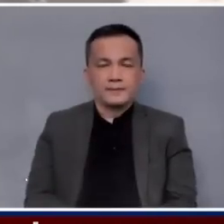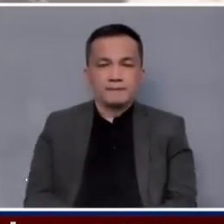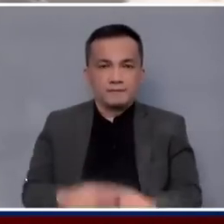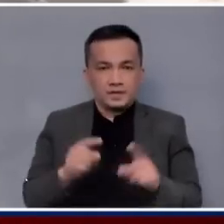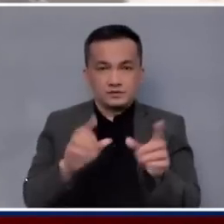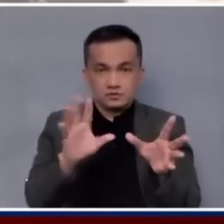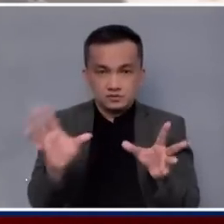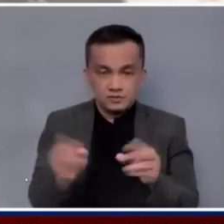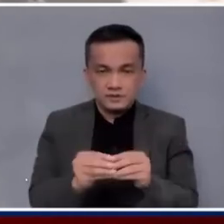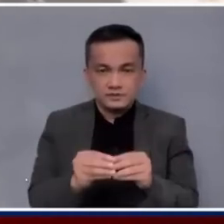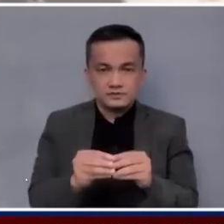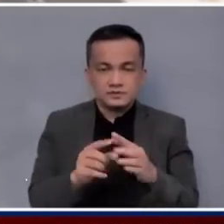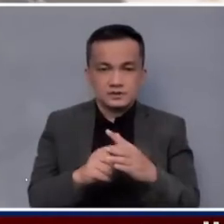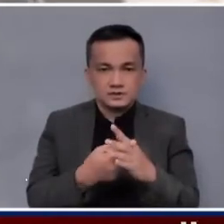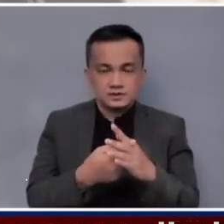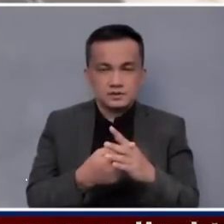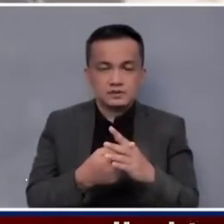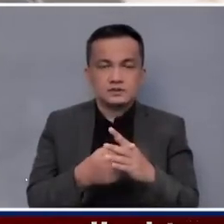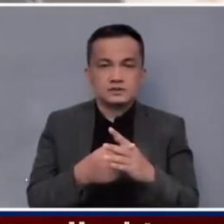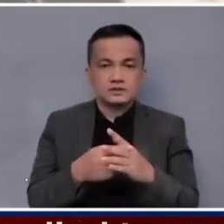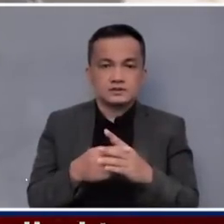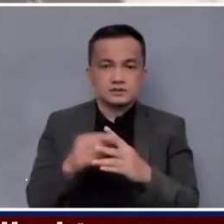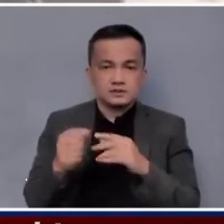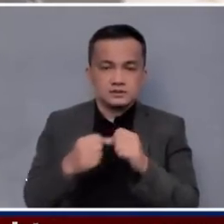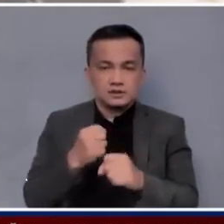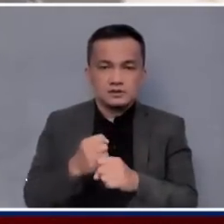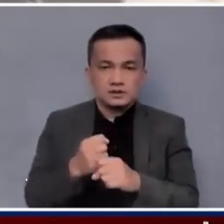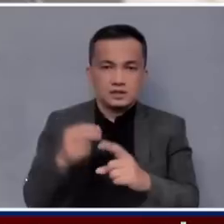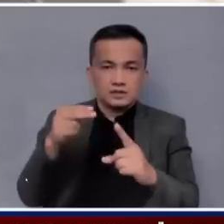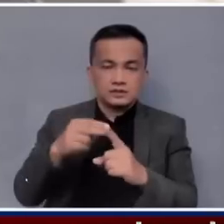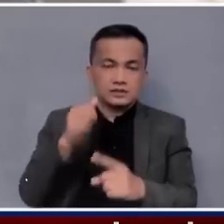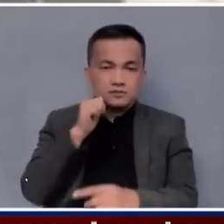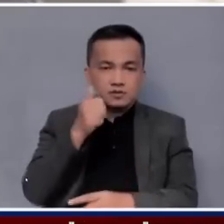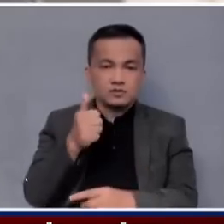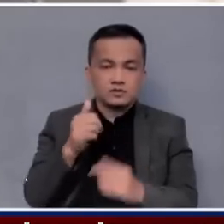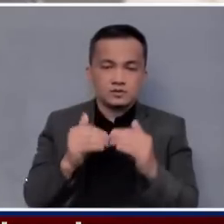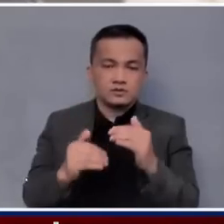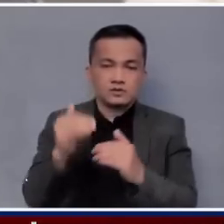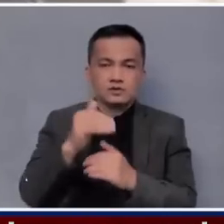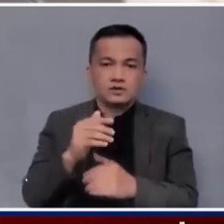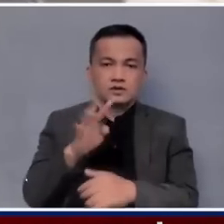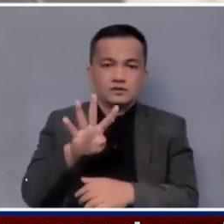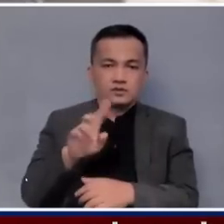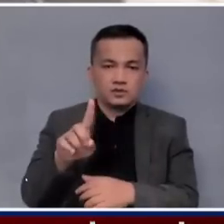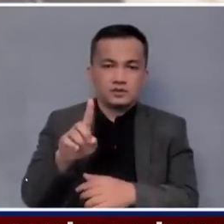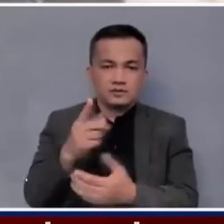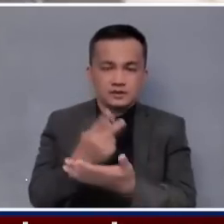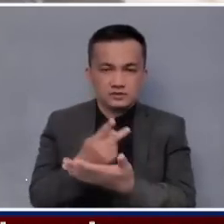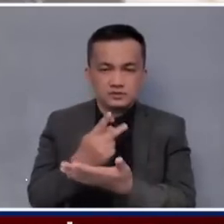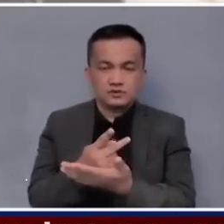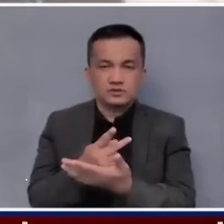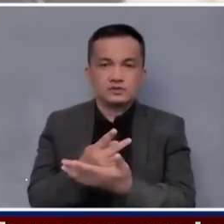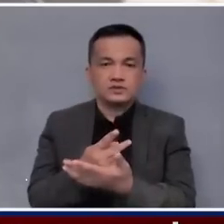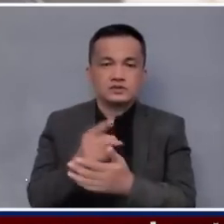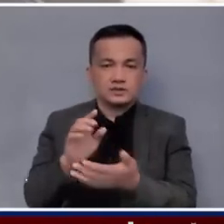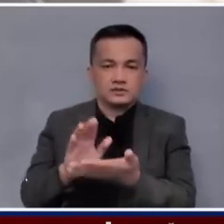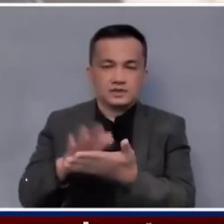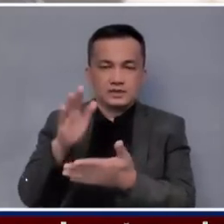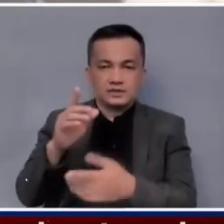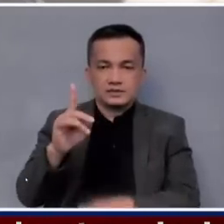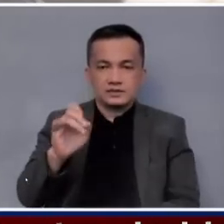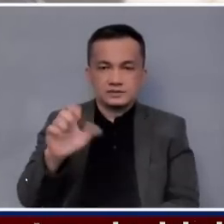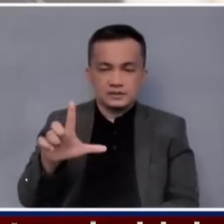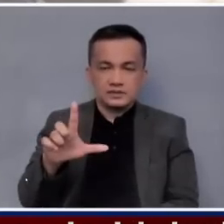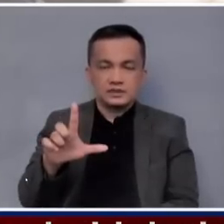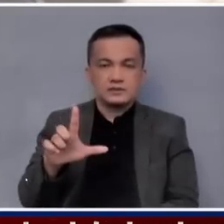susumahin, simula umpisa ng taon hanggang bukas, lagpas 41 pesos na ang iminahal ng diesel,